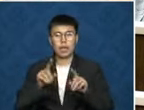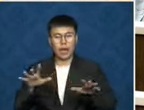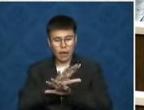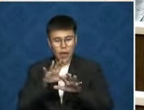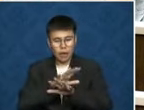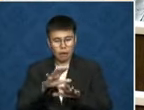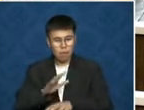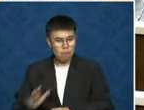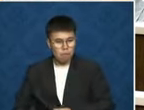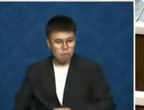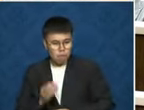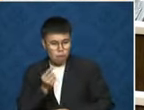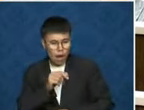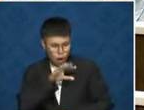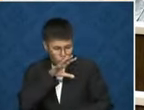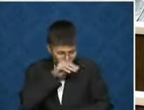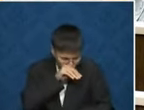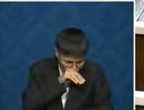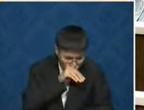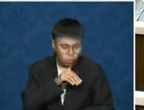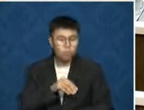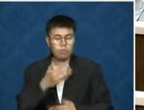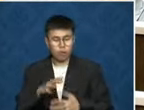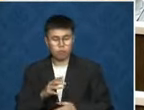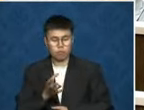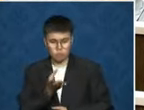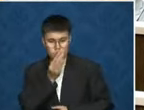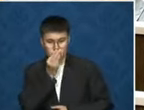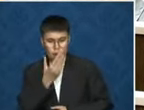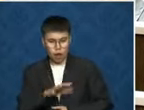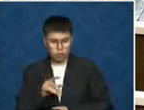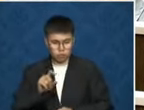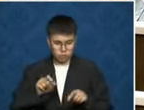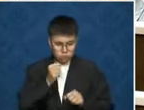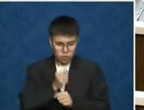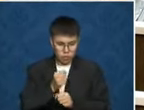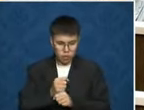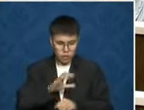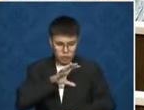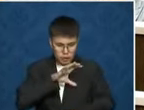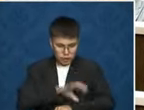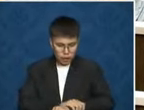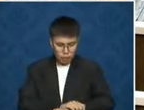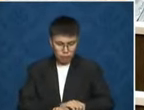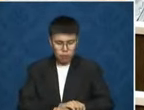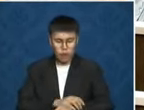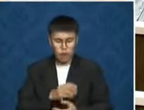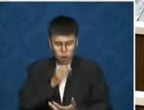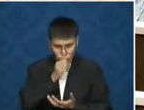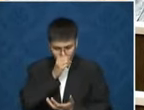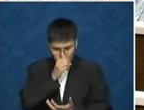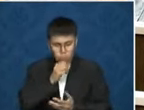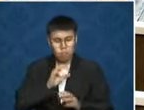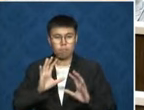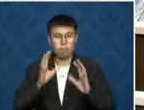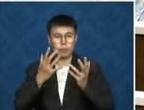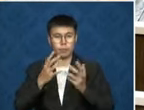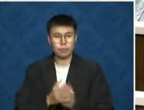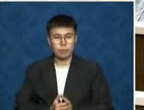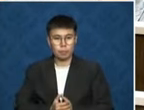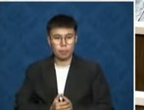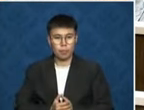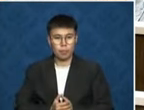ญญาประดิษฐ์นี้จะนำไปสู่การจับกุมกวาดล้างยาเสพติดให้หมดไปจากสังคมไทยได้ครับก็อย่างที่สอง